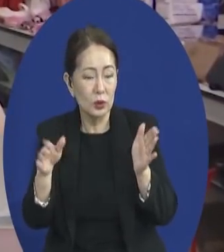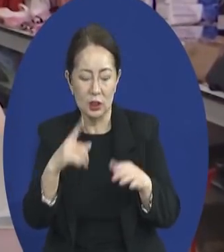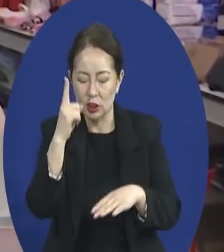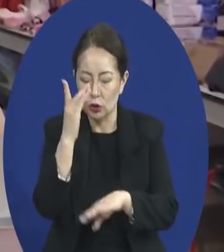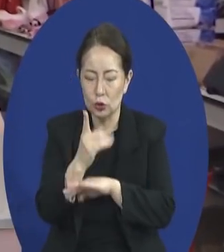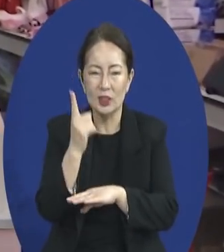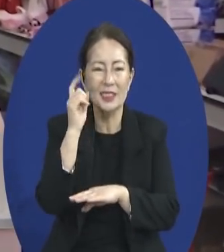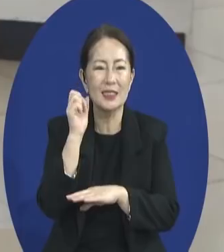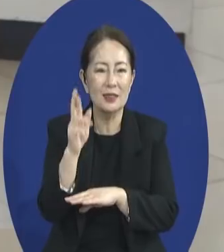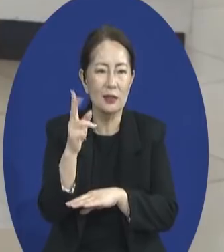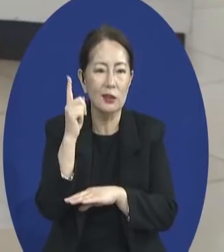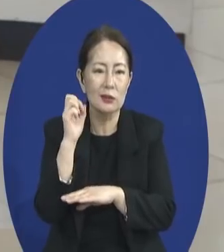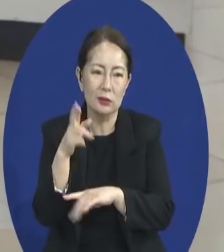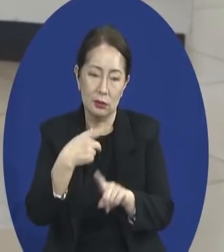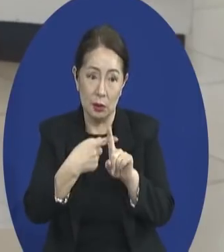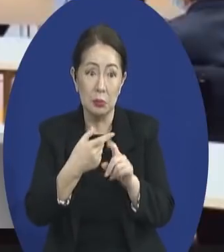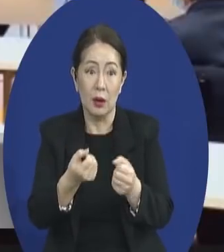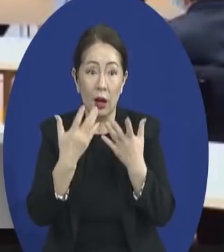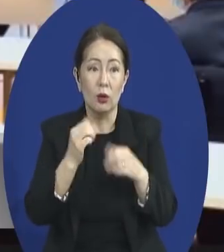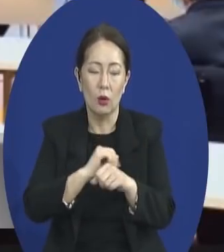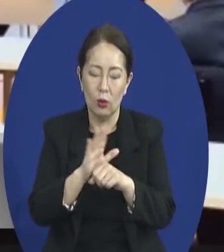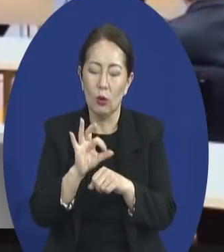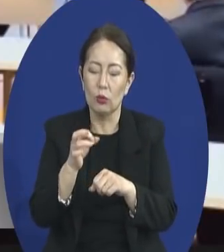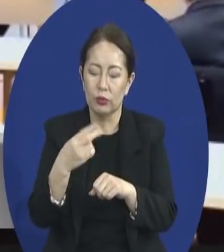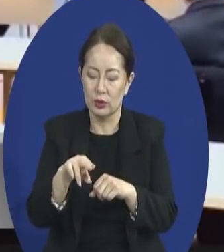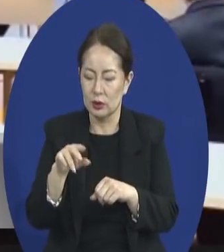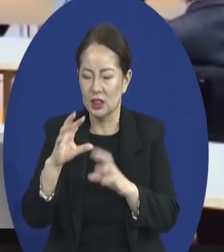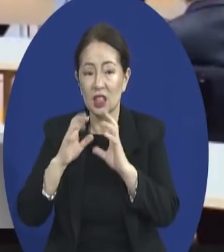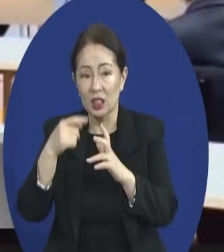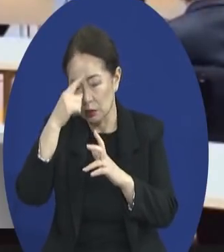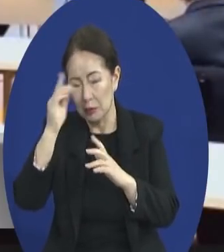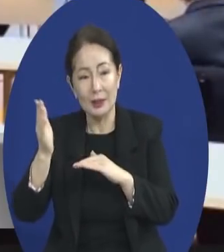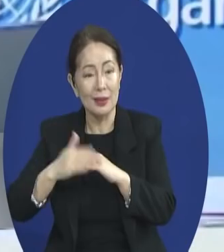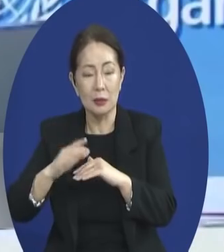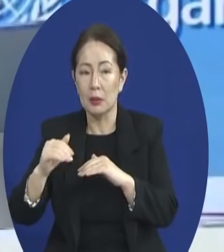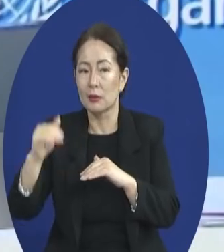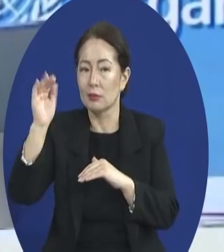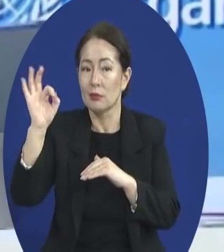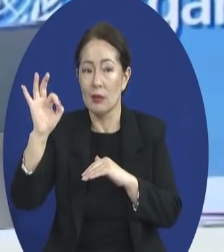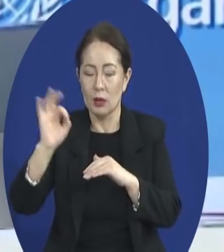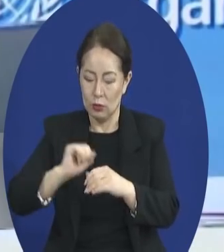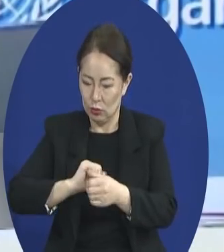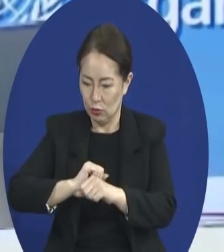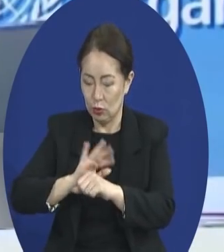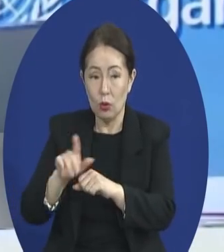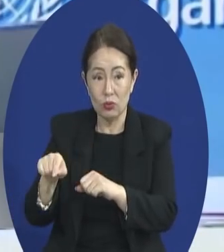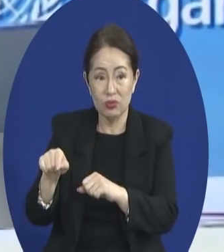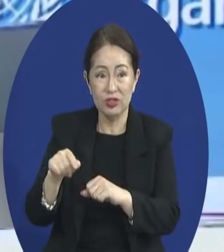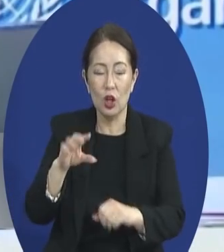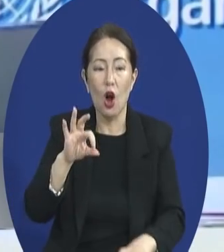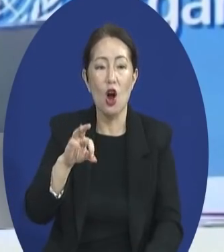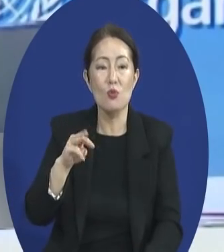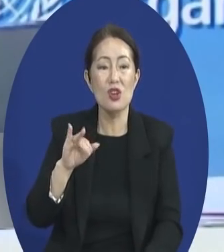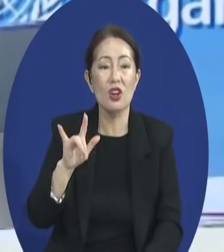гаруй тохиолдол бүртгэгдээд байна. Харин дэлхийн эрүүл мэндийн байгууллагаас нас баралт өсөөгүй гэж мэдээлсэн нь шинэ хувилбар өвхлийн аюул багатай гэсэн